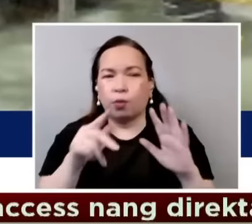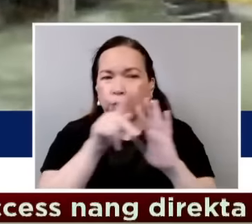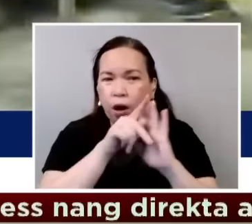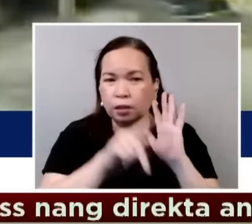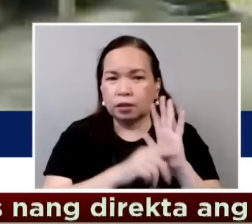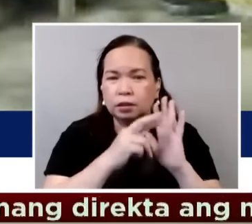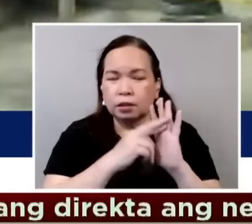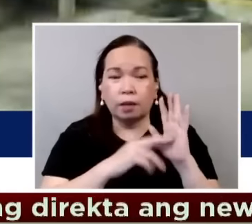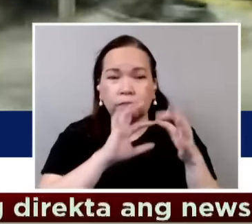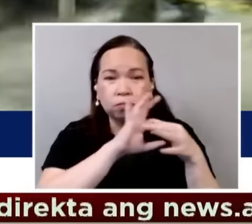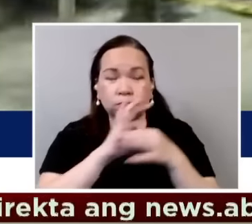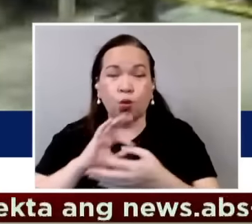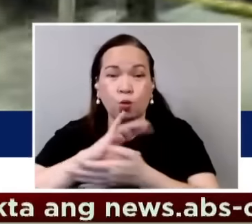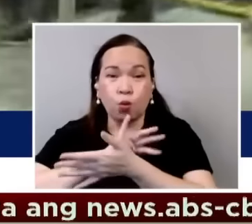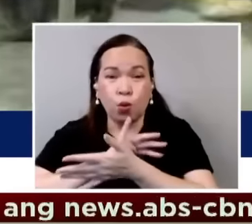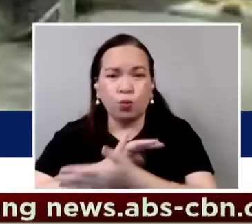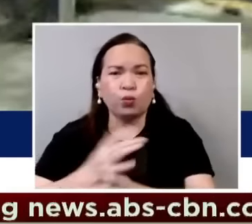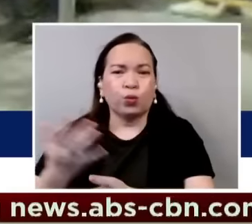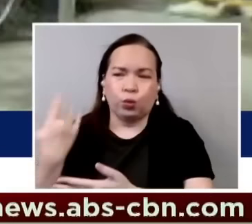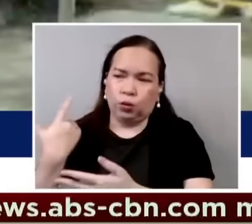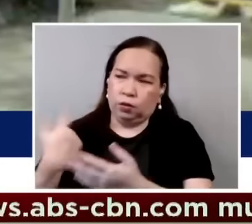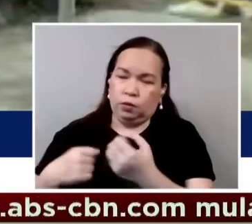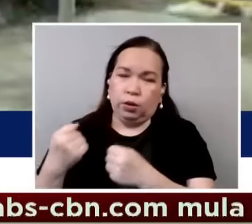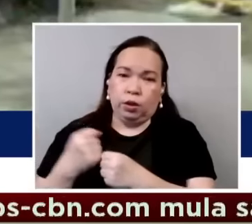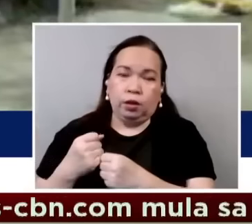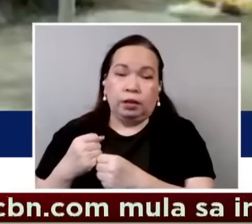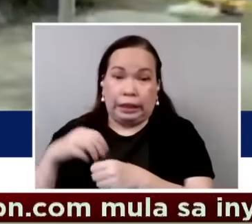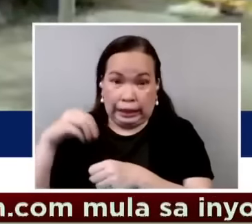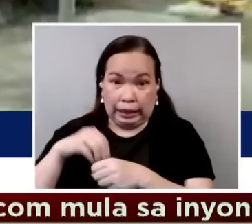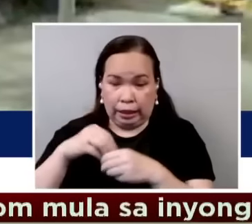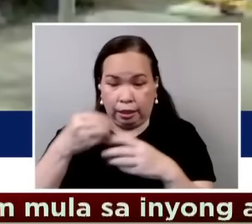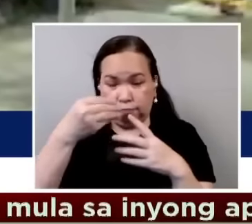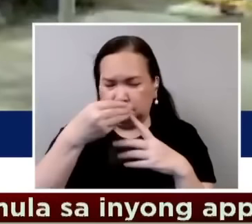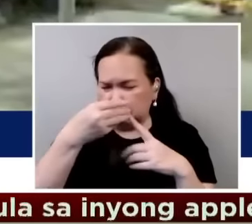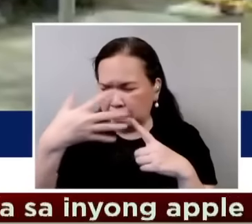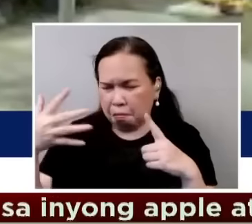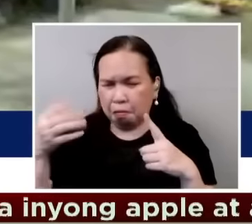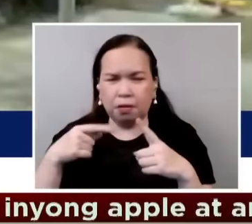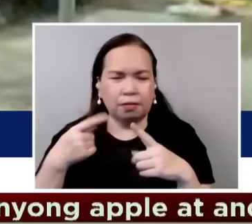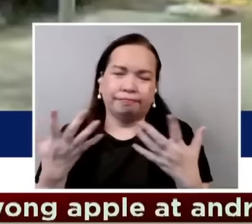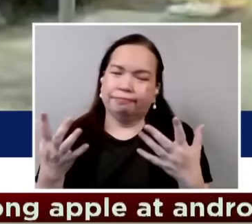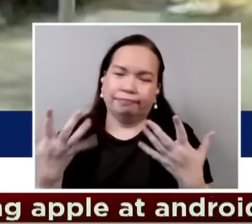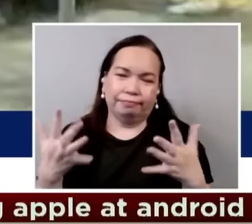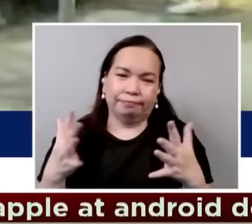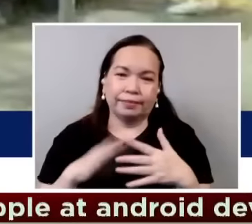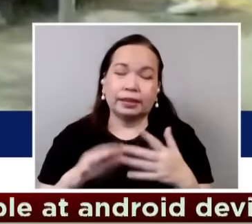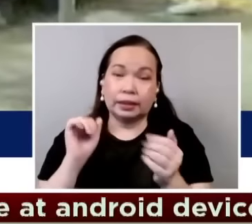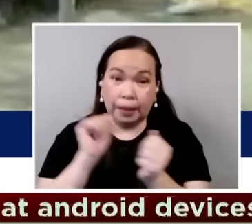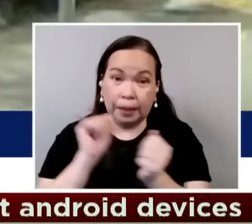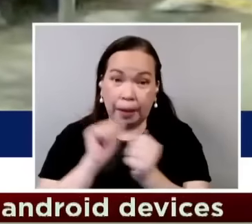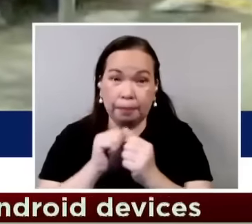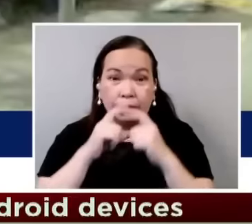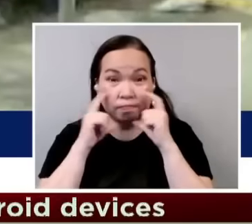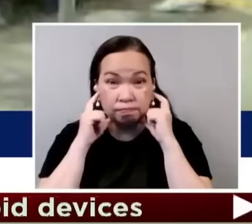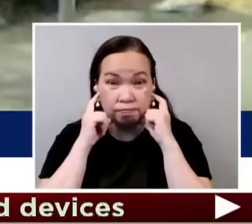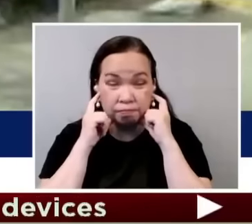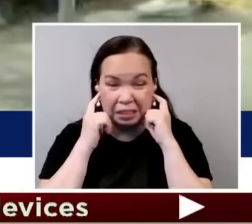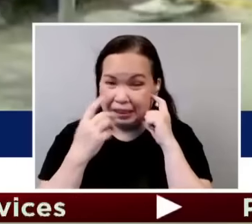sa COVID-19 na nagawa sa loob ng public health emergency ay wala na. Kabilang na nga dyan ang pagsusuot ng face mask sa mga